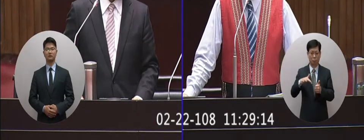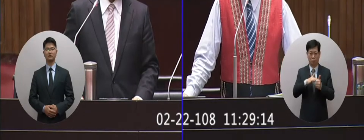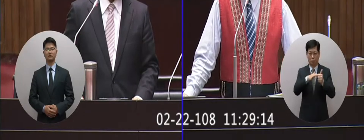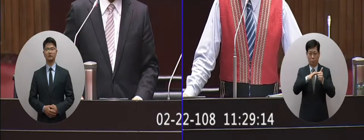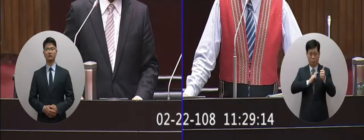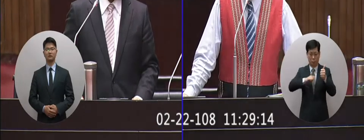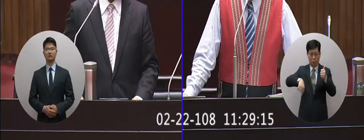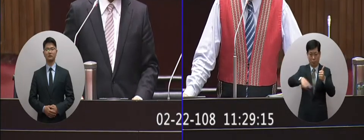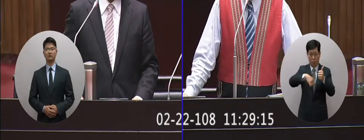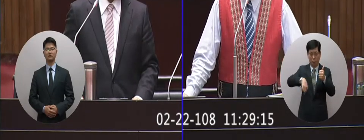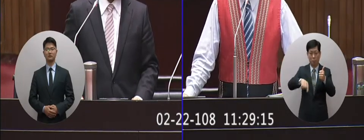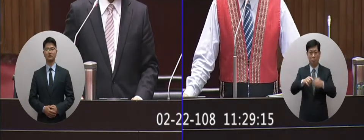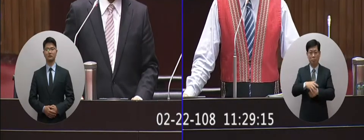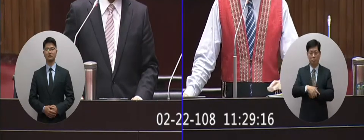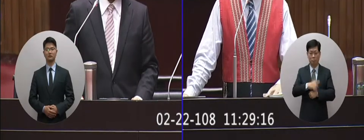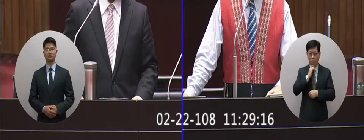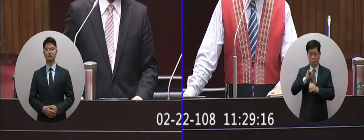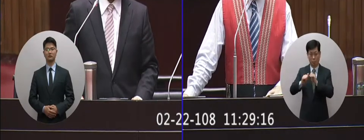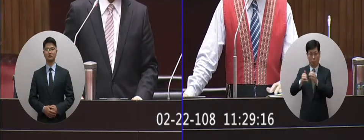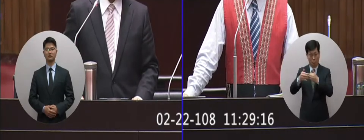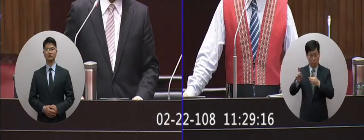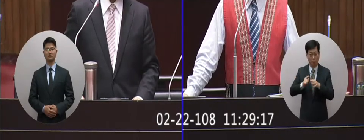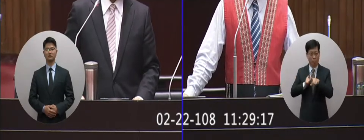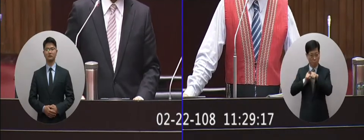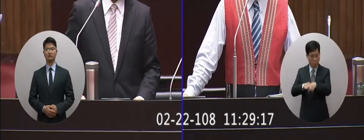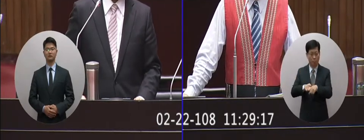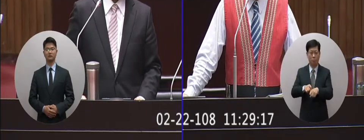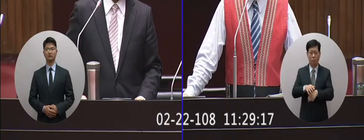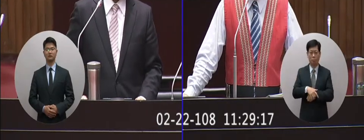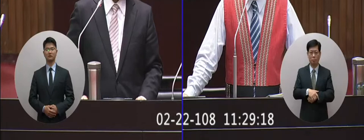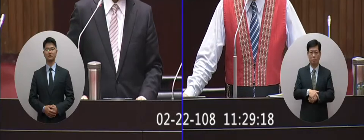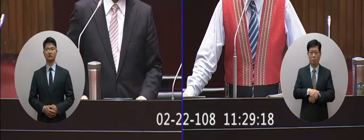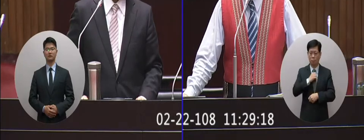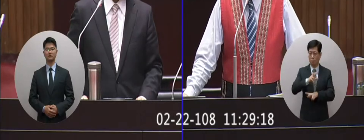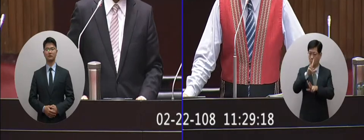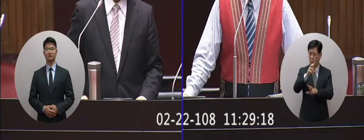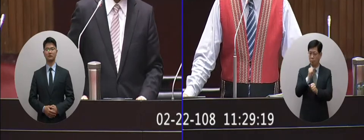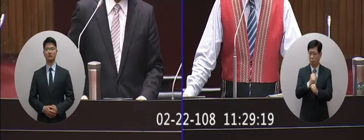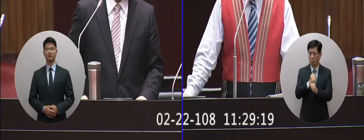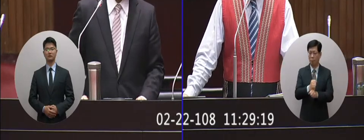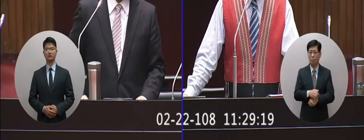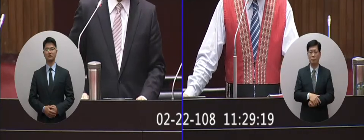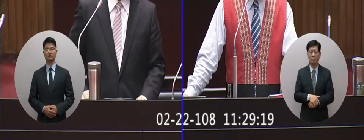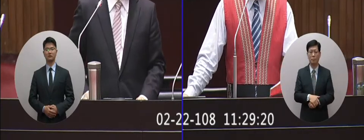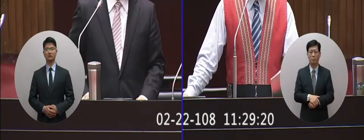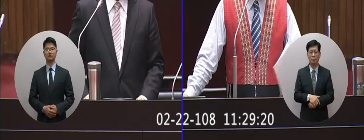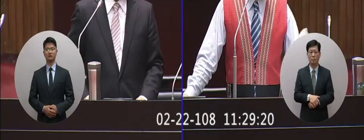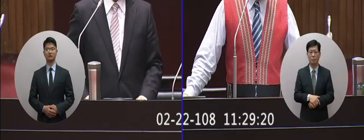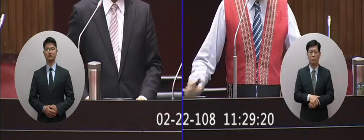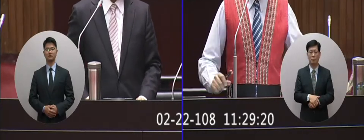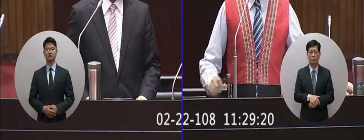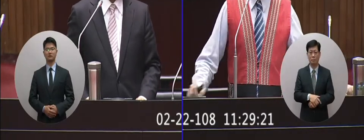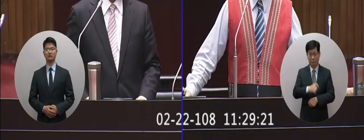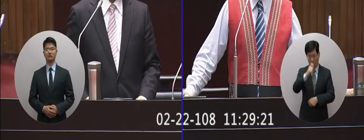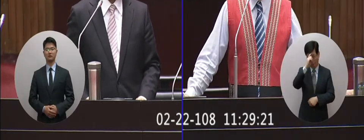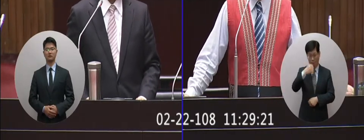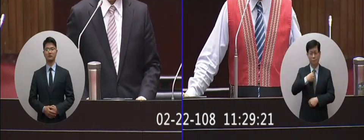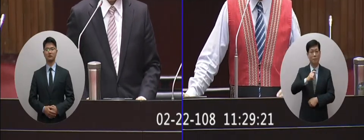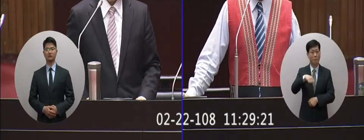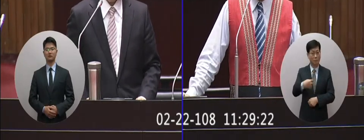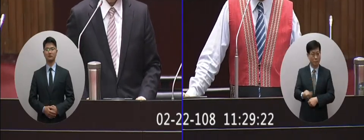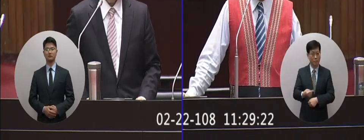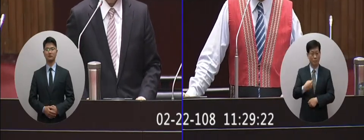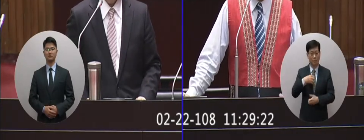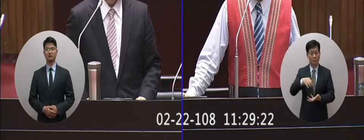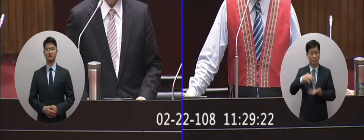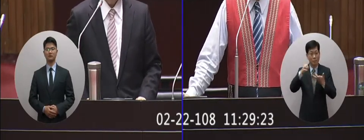政团队接地气、解民怨、务实做事啊，希望接下来的所